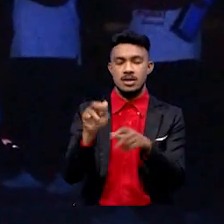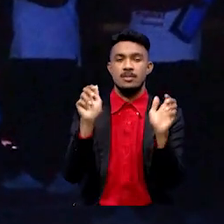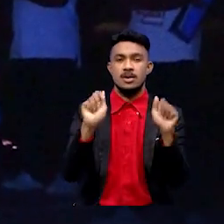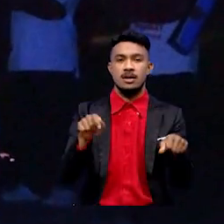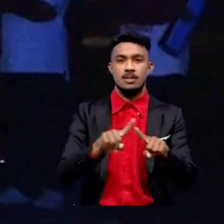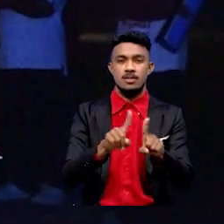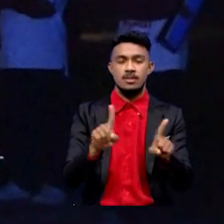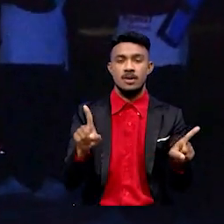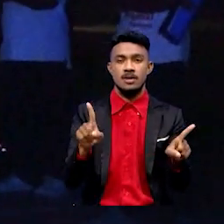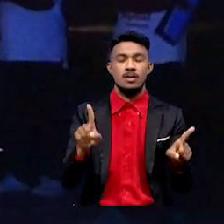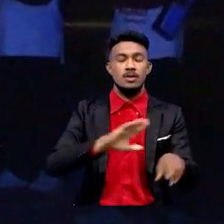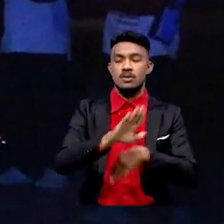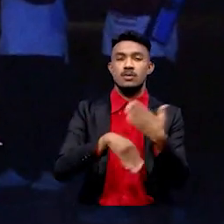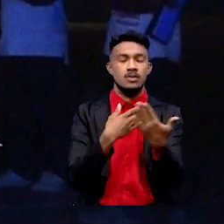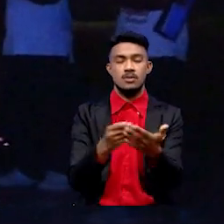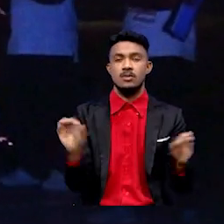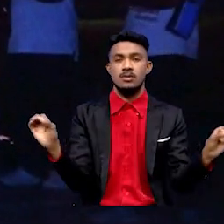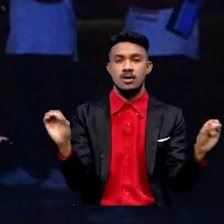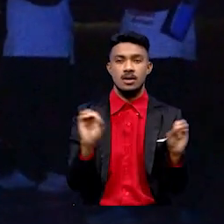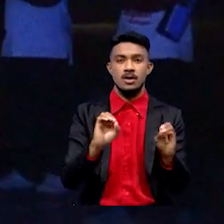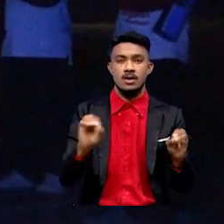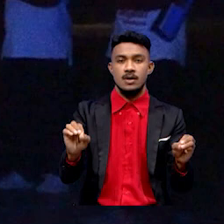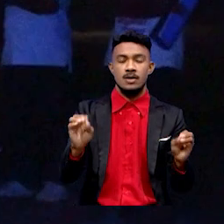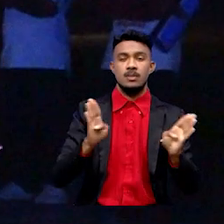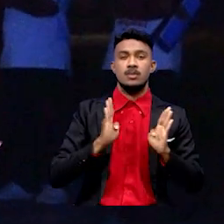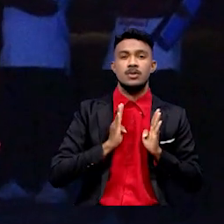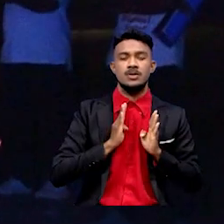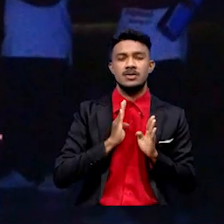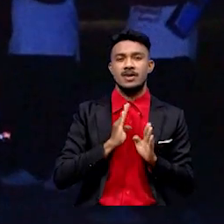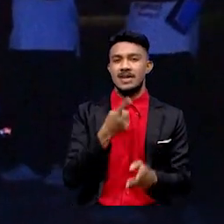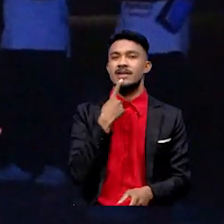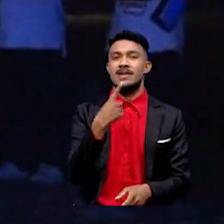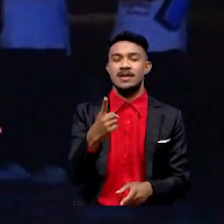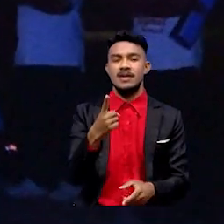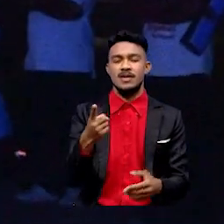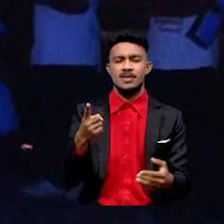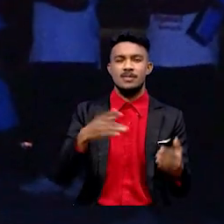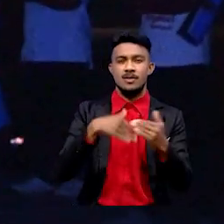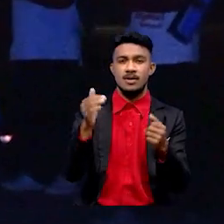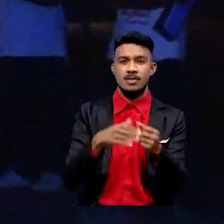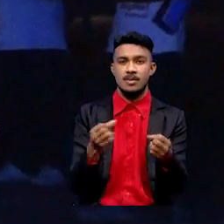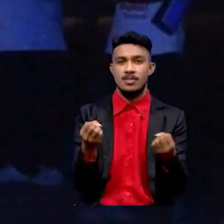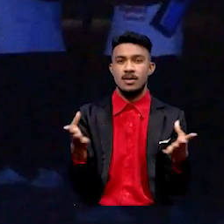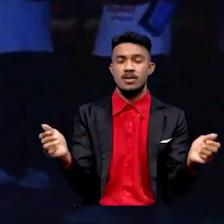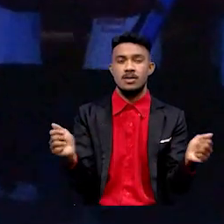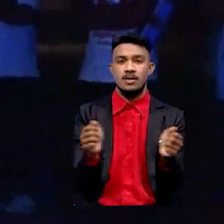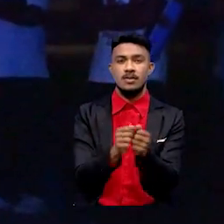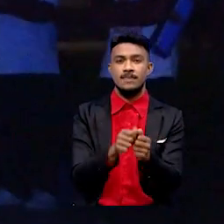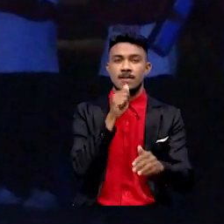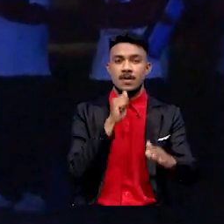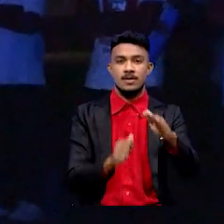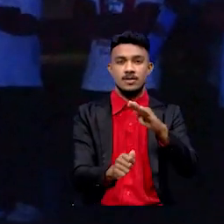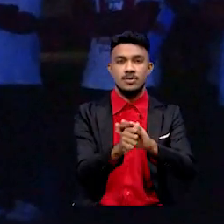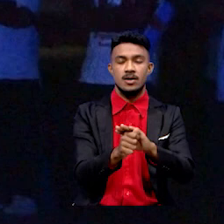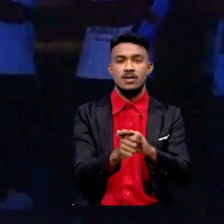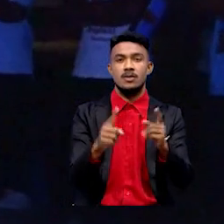Ulu kubu sira hutu leia. Lelu rik sira hu lela ami ta sakri dia. Hota ubrik sura.